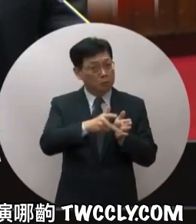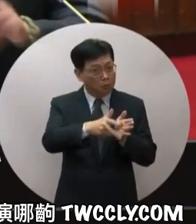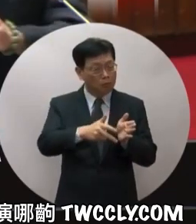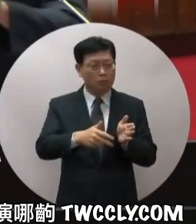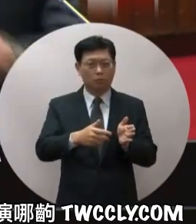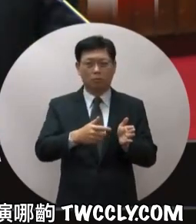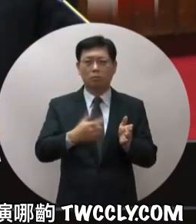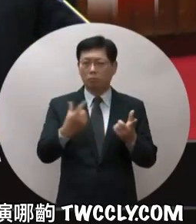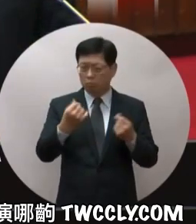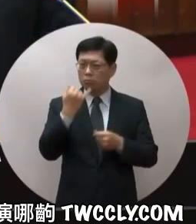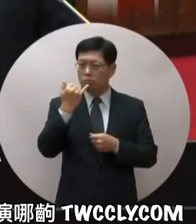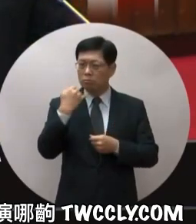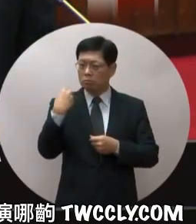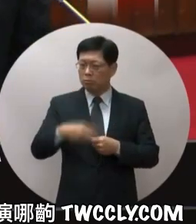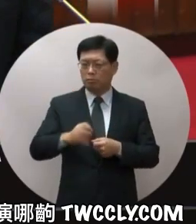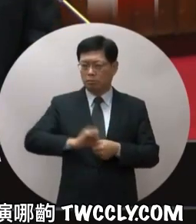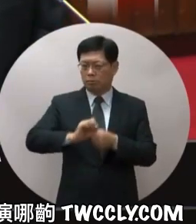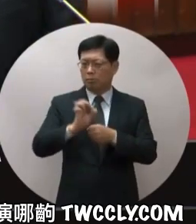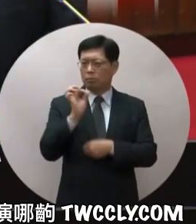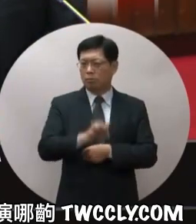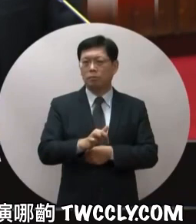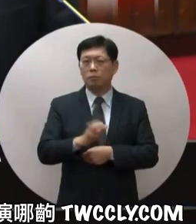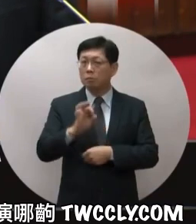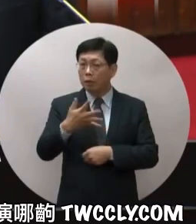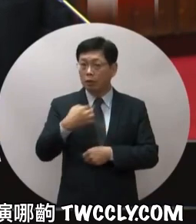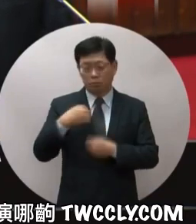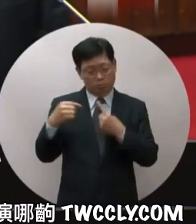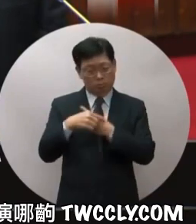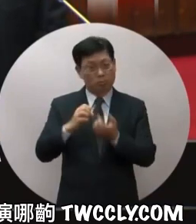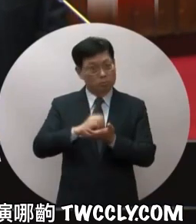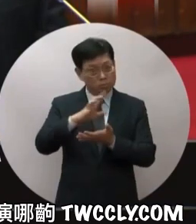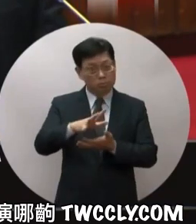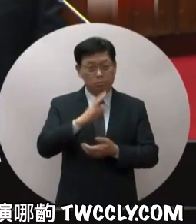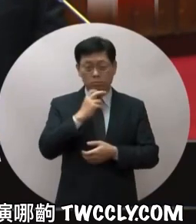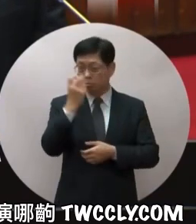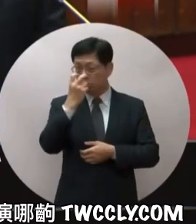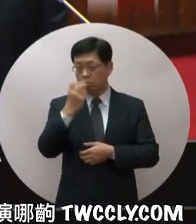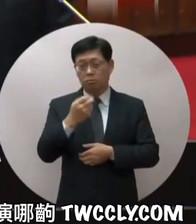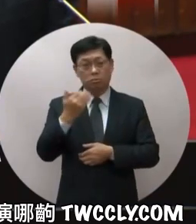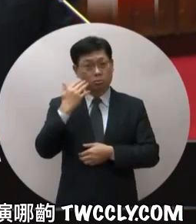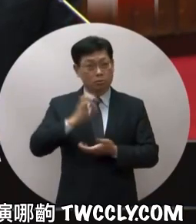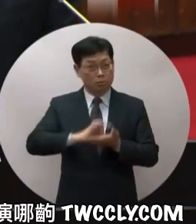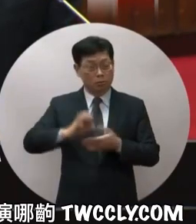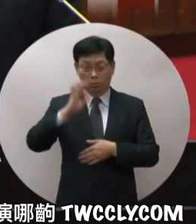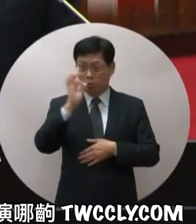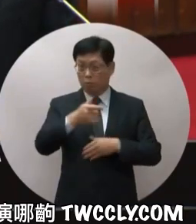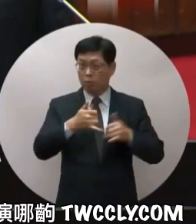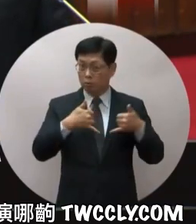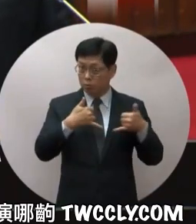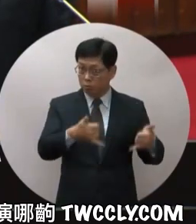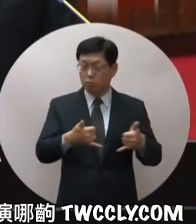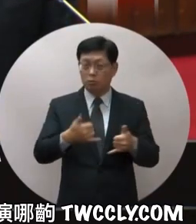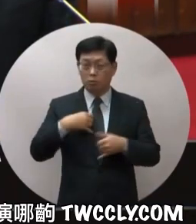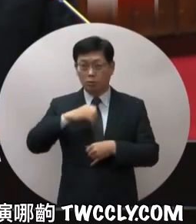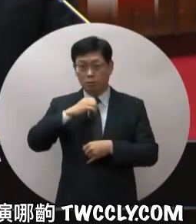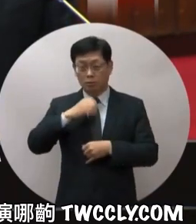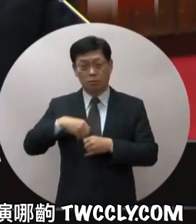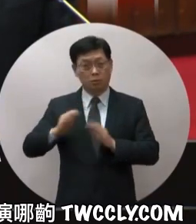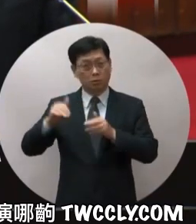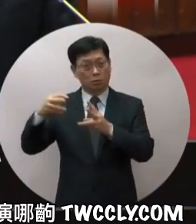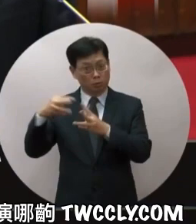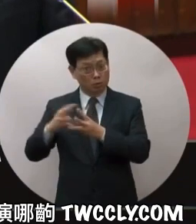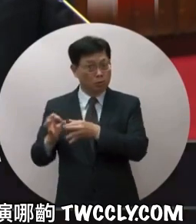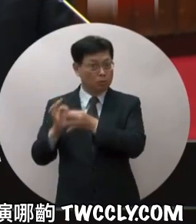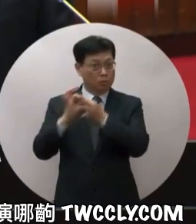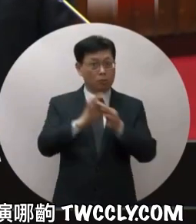應該還是可以來加快尤其是我們的研究報告整個來說如果要用快速道路內告為中間牛來告